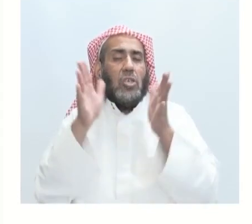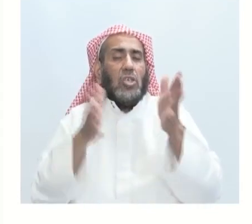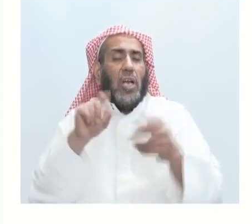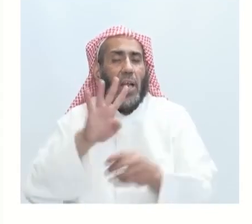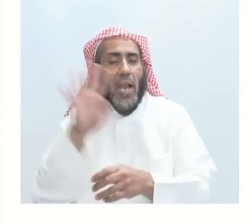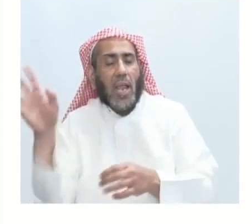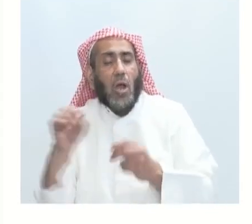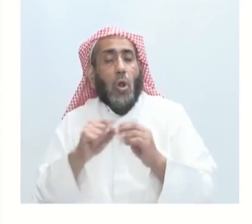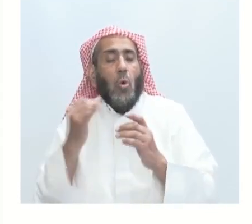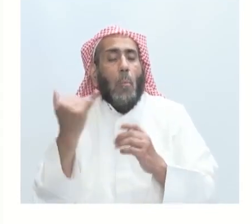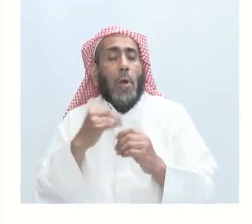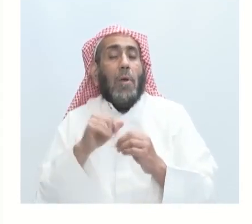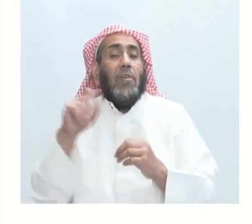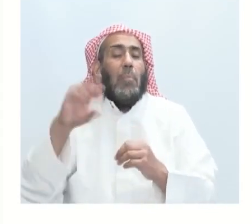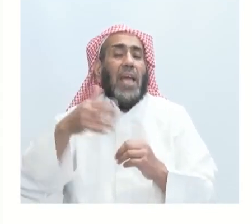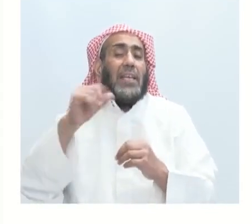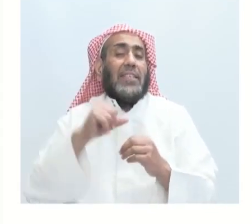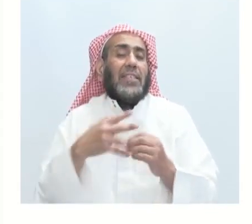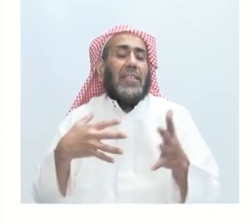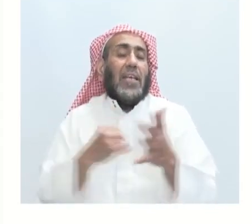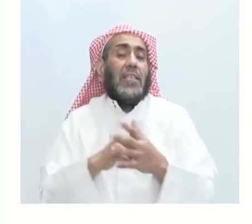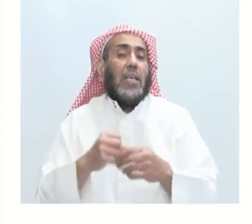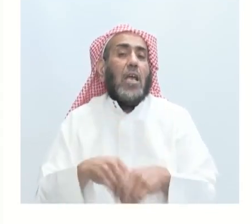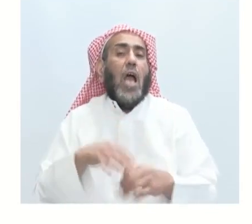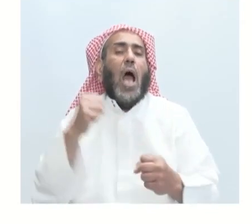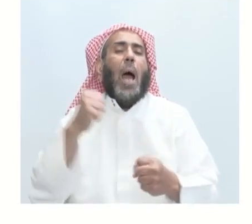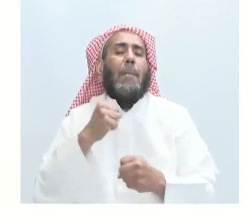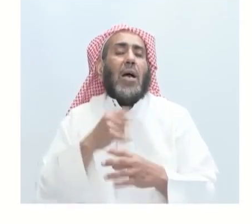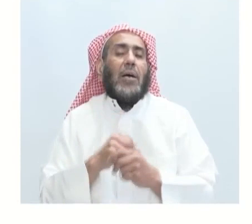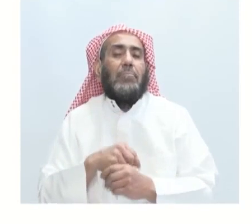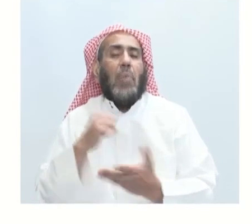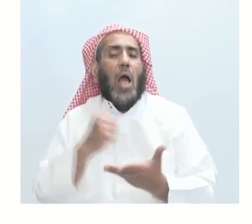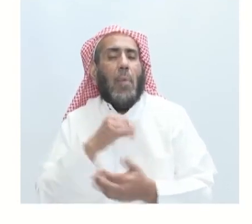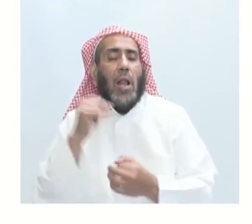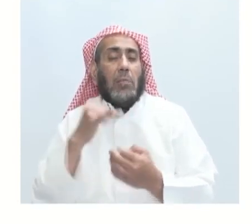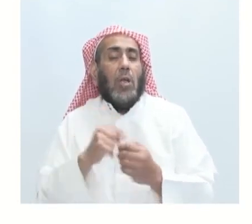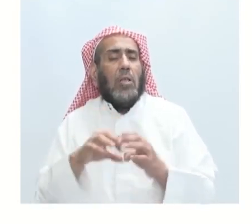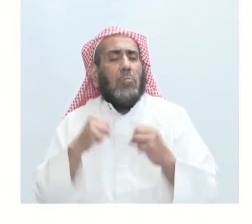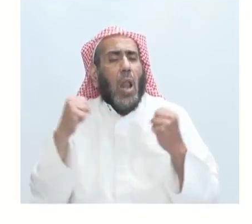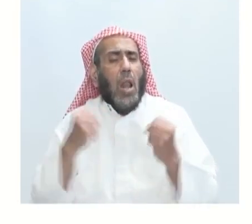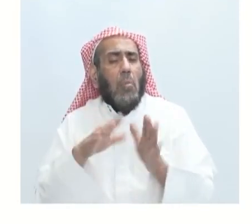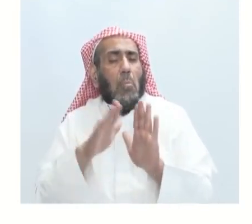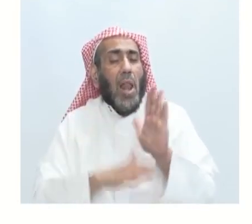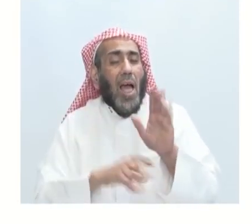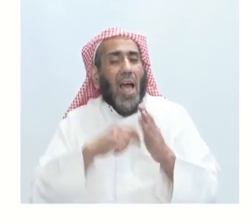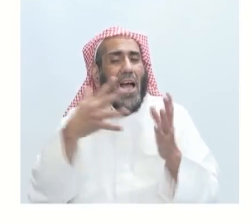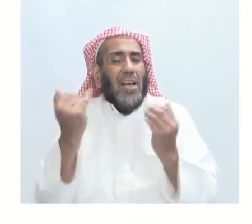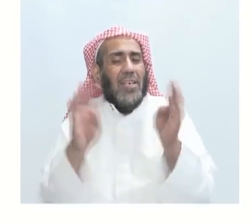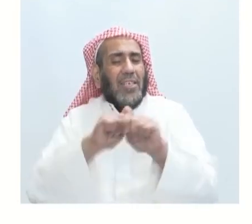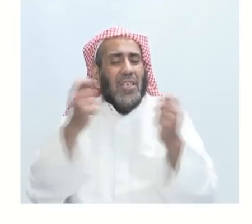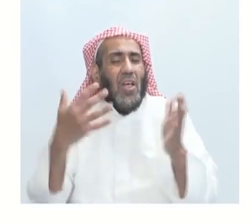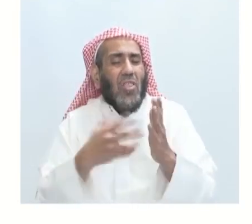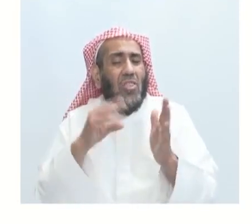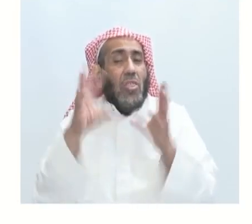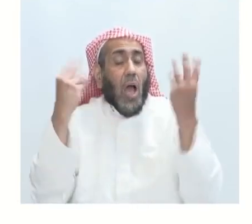والادوار المهمه في مجله بيادر يصدرها ايضا نادي ابهى الادبي اسهمت الملاحق الثقافيه ايضا بالصحافه في تنوع اثراء الحركه